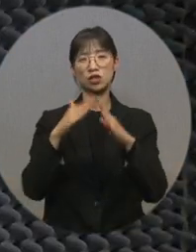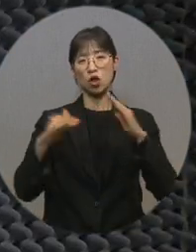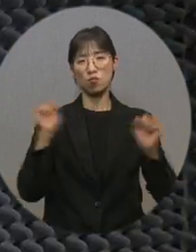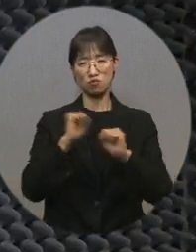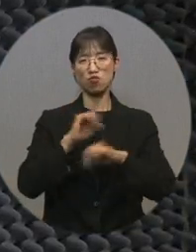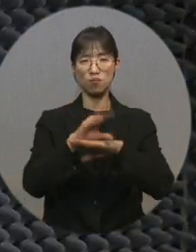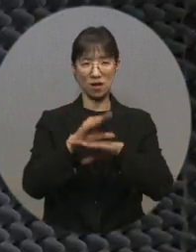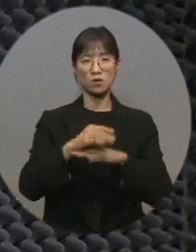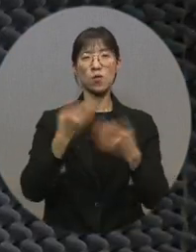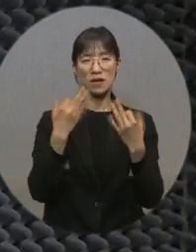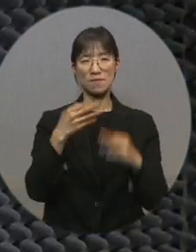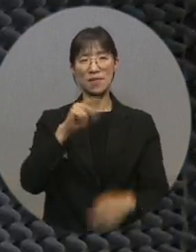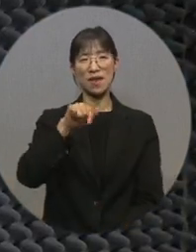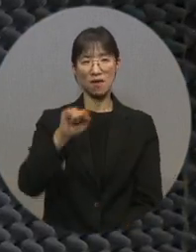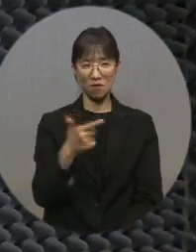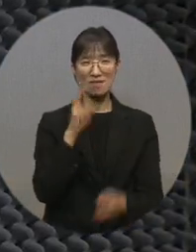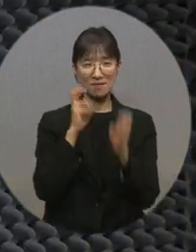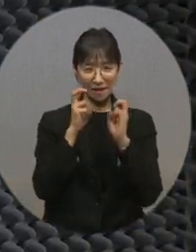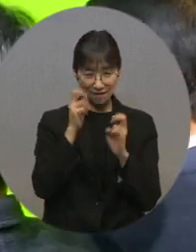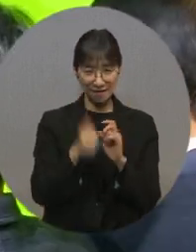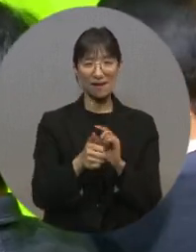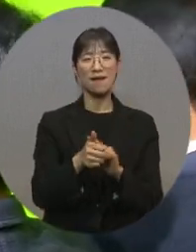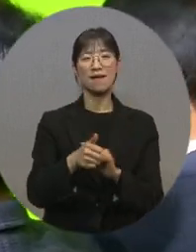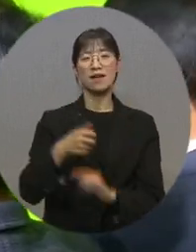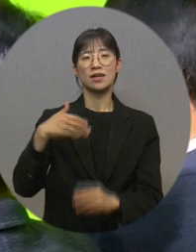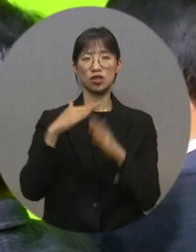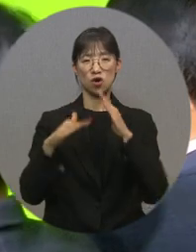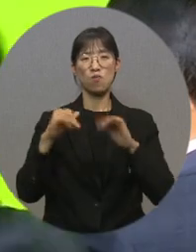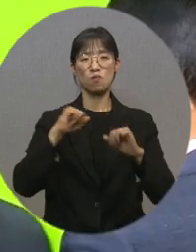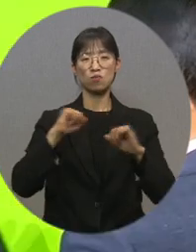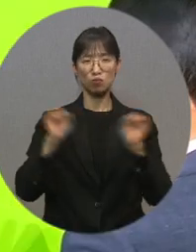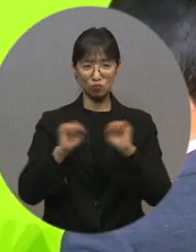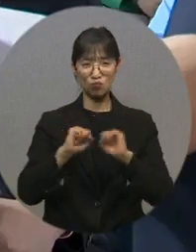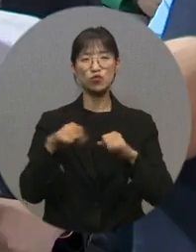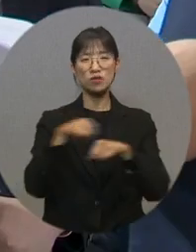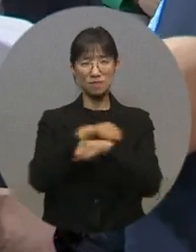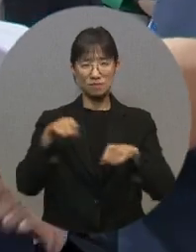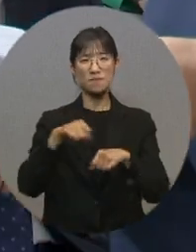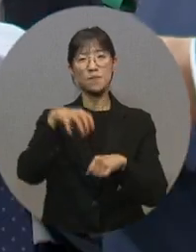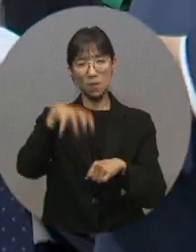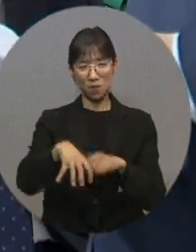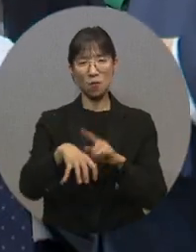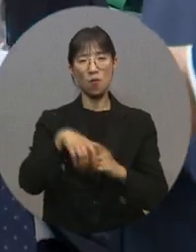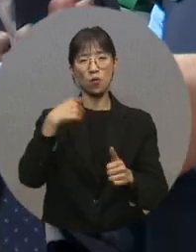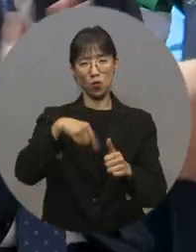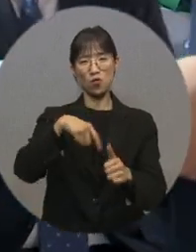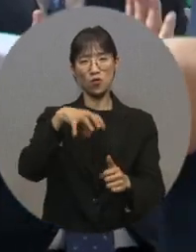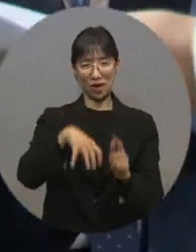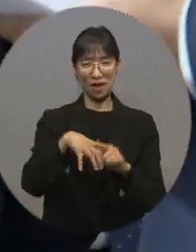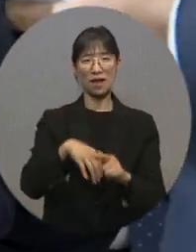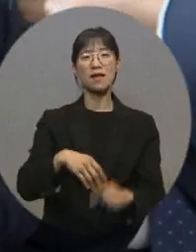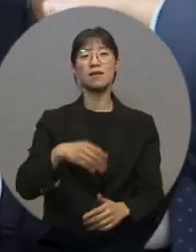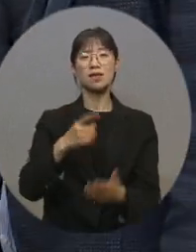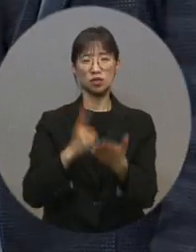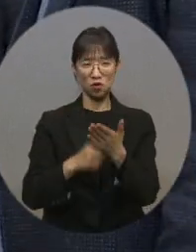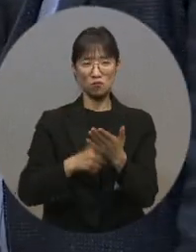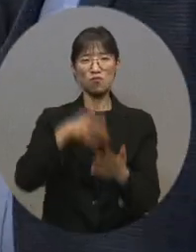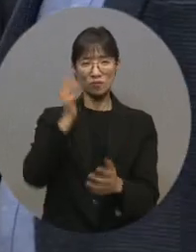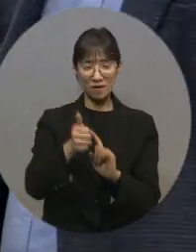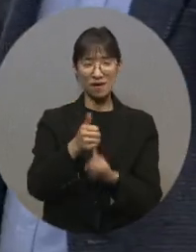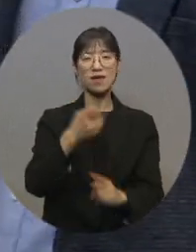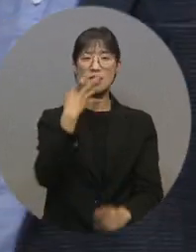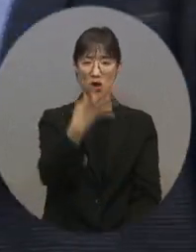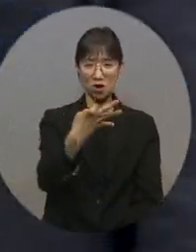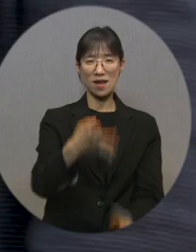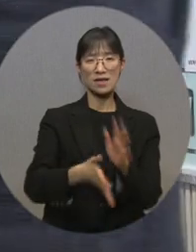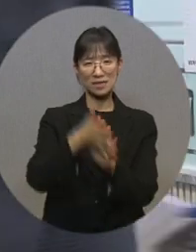사장, 서거석 전북특별자치도 교육감, 유창희 전북특별자치도 정무수석과 14개 시군 단체장